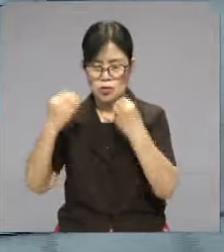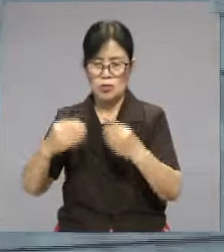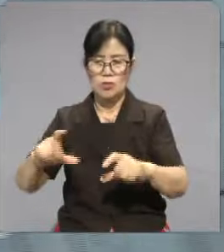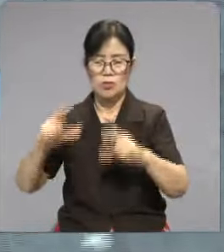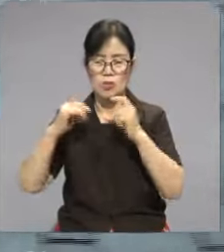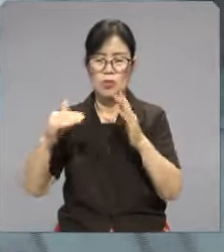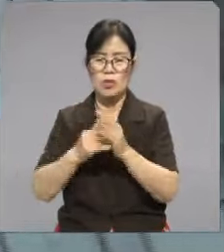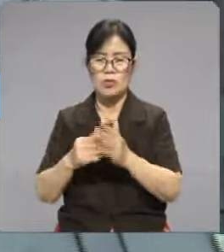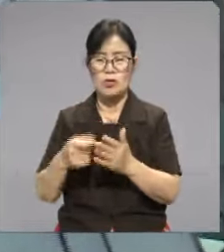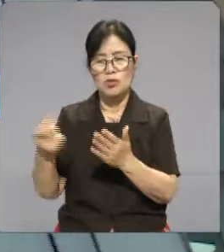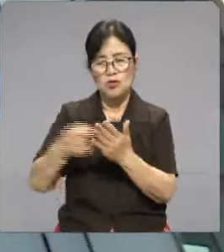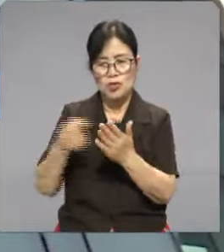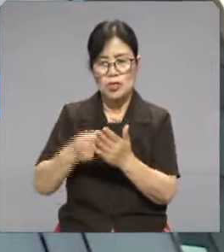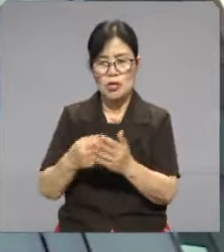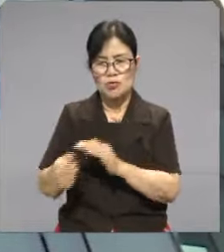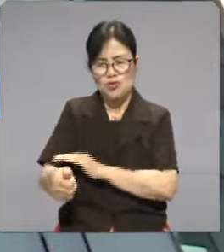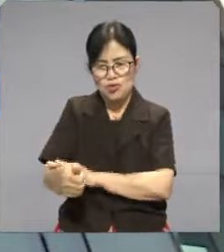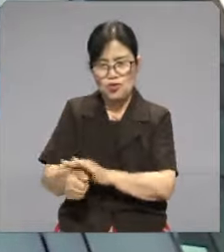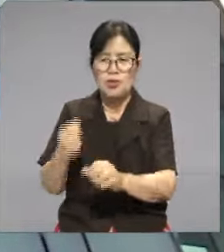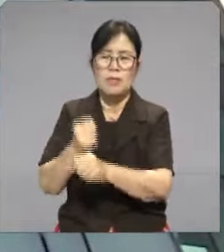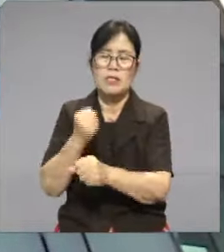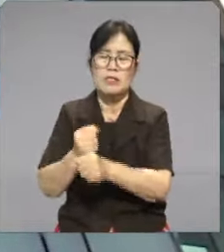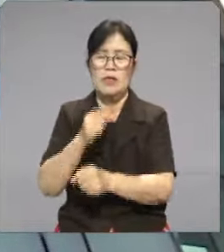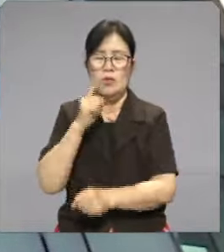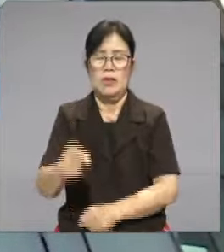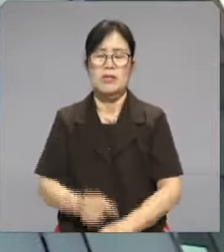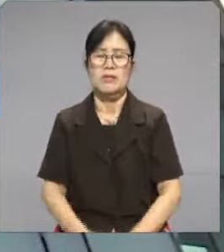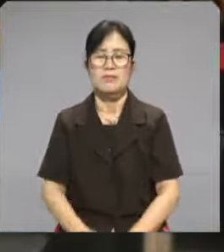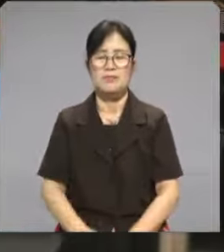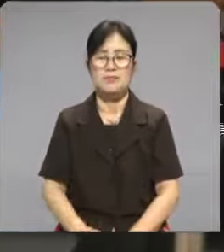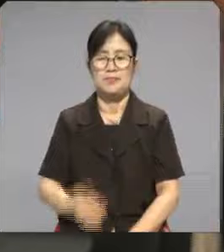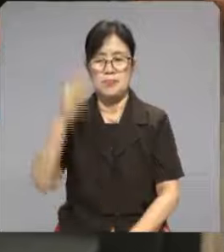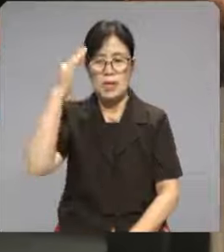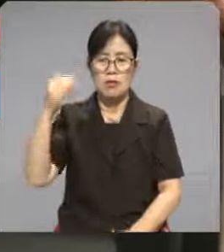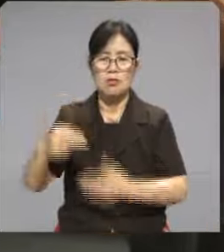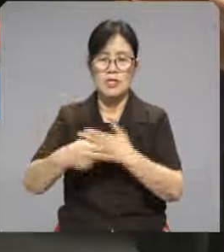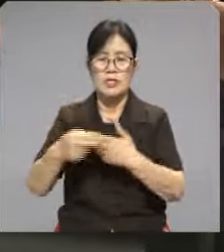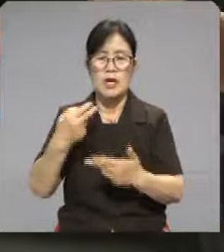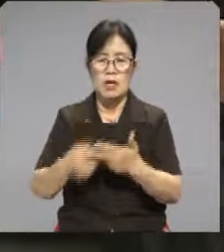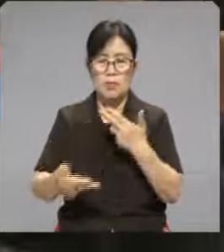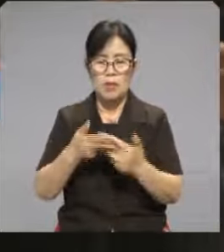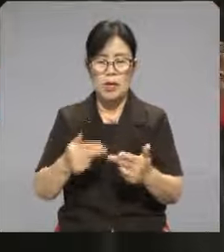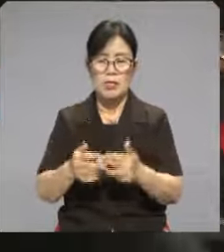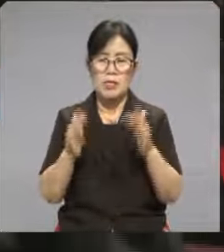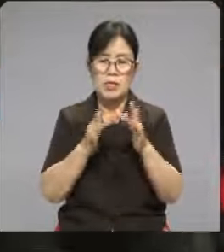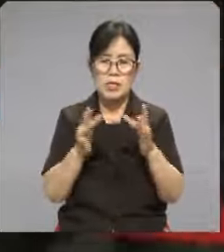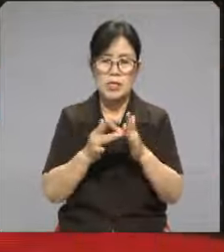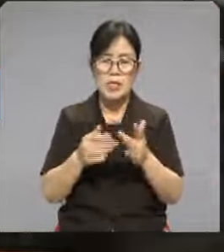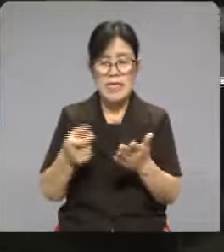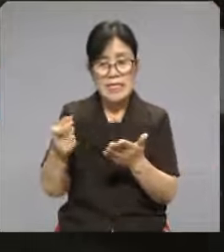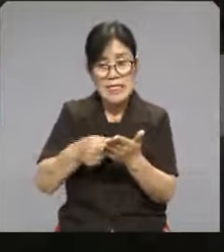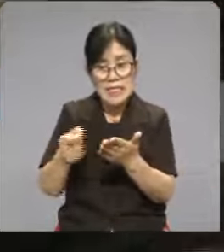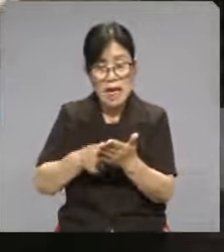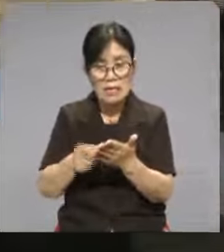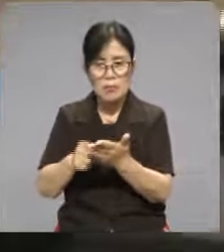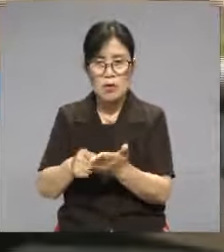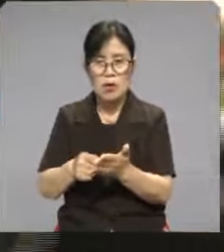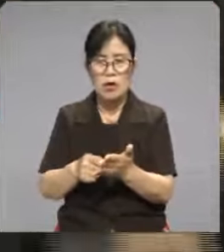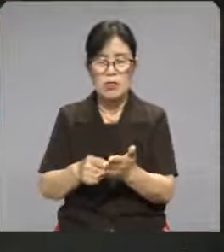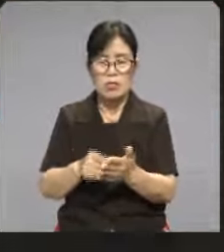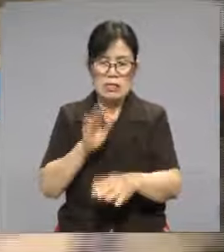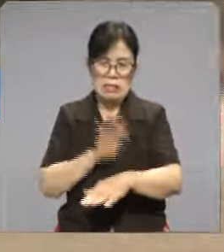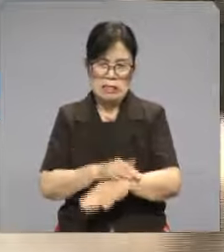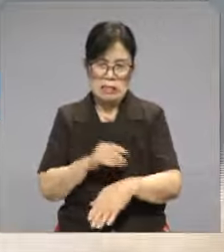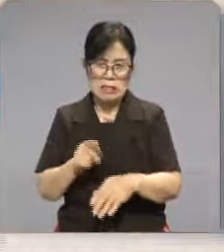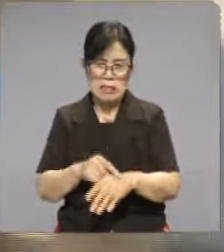취재를 위축시킨다 밝혔습니다 또 임현택 의협 회장은 개인 SNS 기사 링크를 걸어 일종의 좌표 찍기를 한